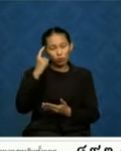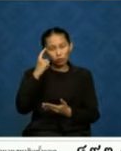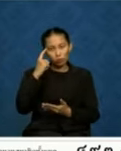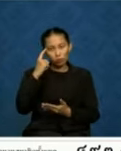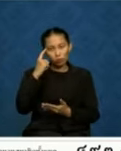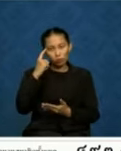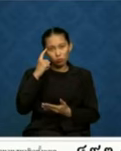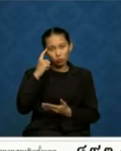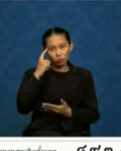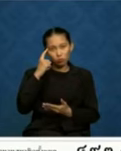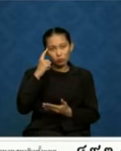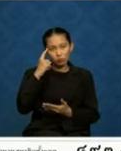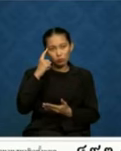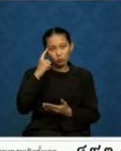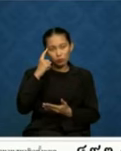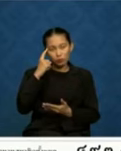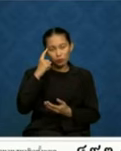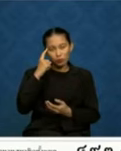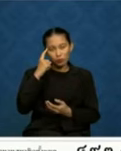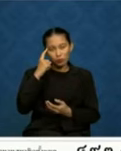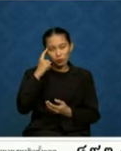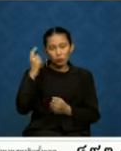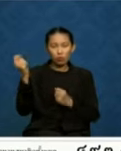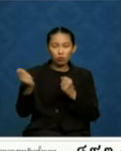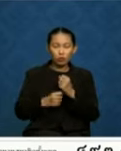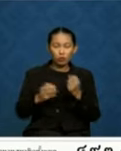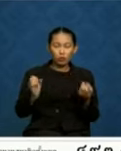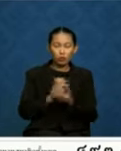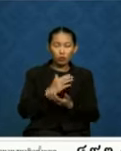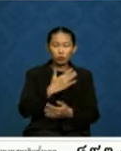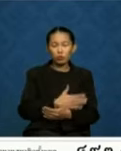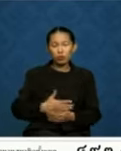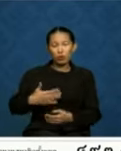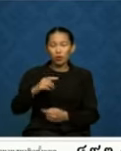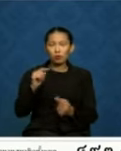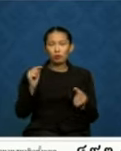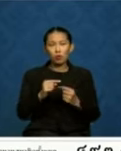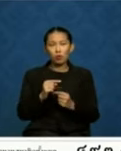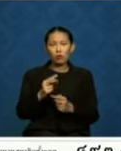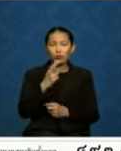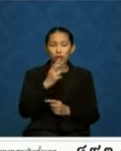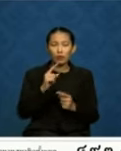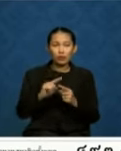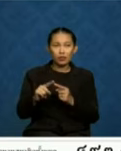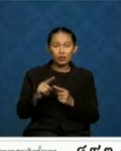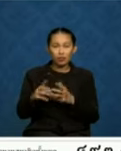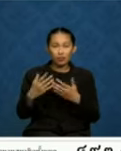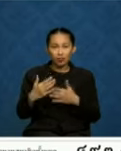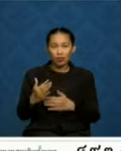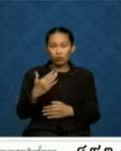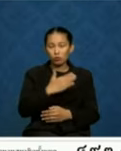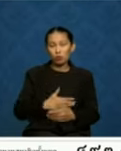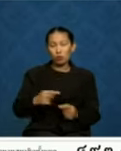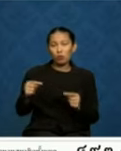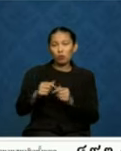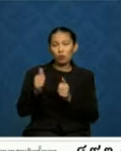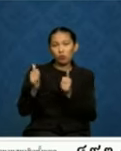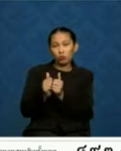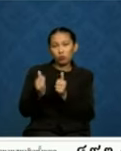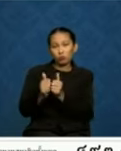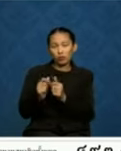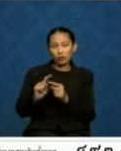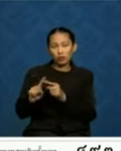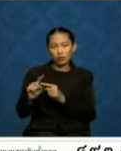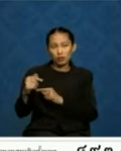ในโทษของบุหรี่ต่อสุขภาพของตนเองและบริภาคของคนข้างเคียงถ้าทำอย่างนั้น